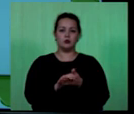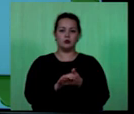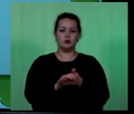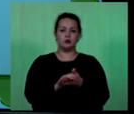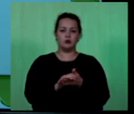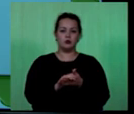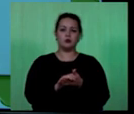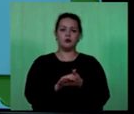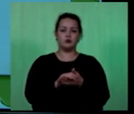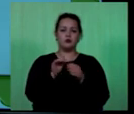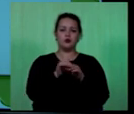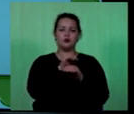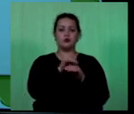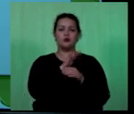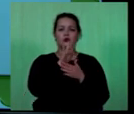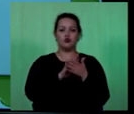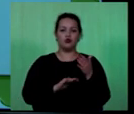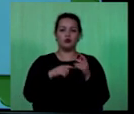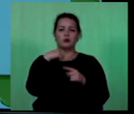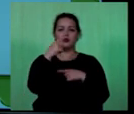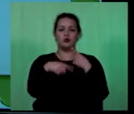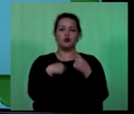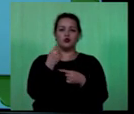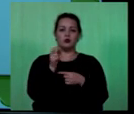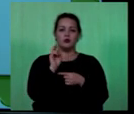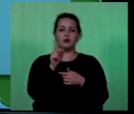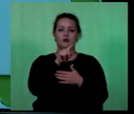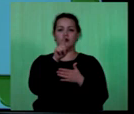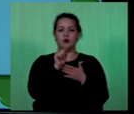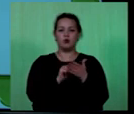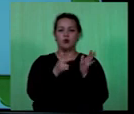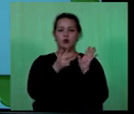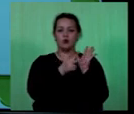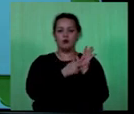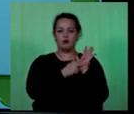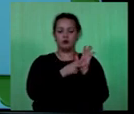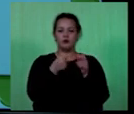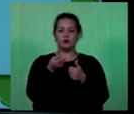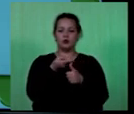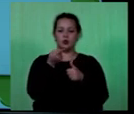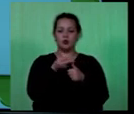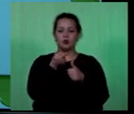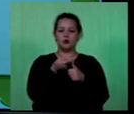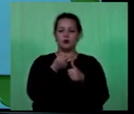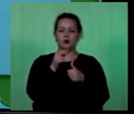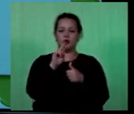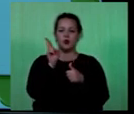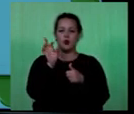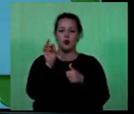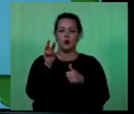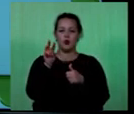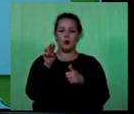молодцы мы продолжаем и переходим к вопросу восьмому назовите компоненты